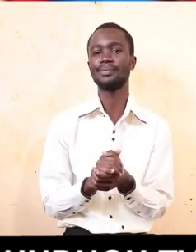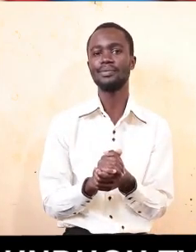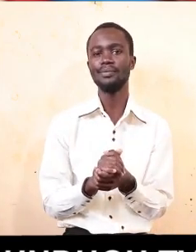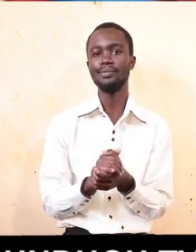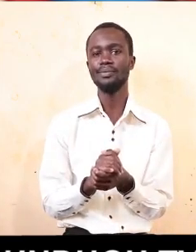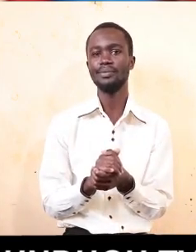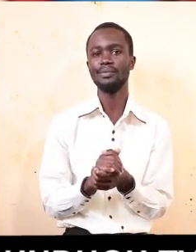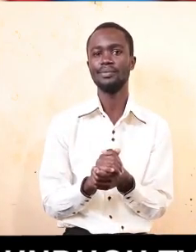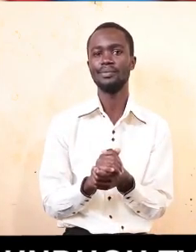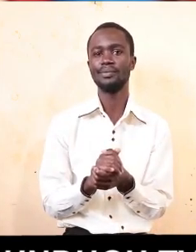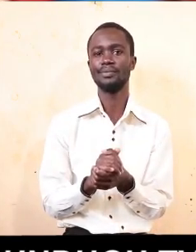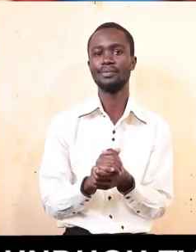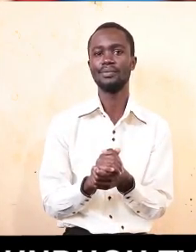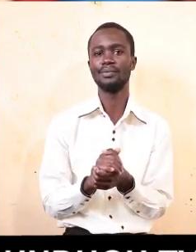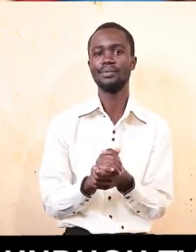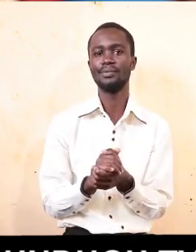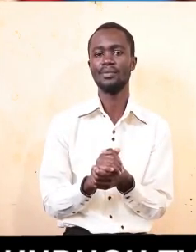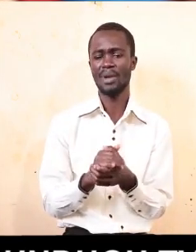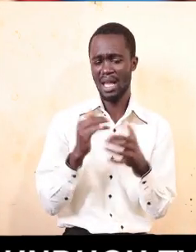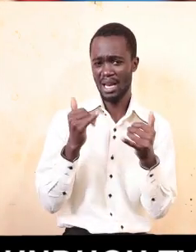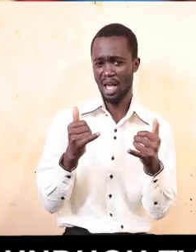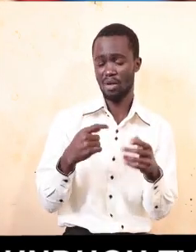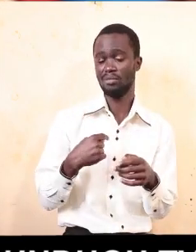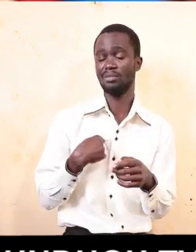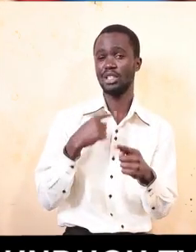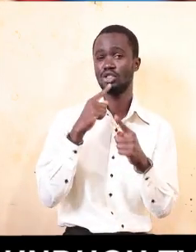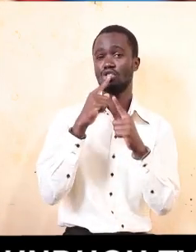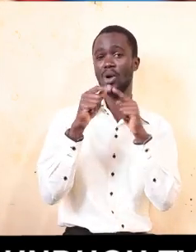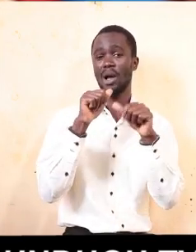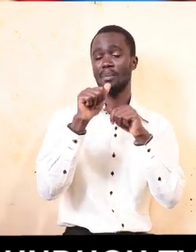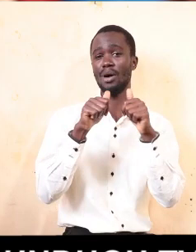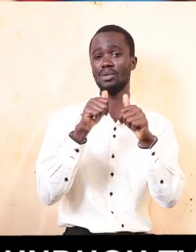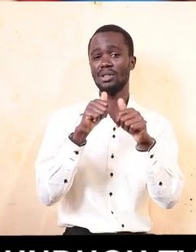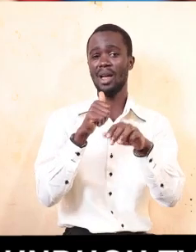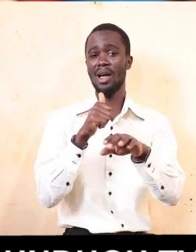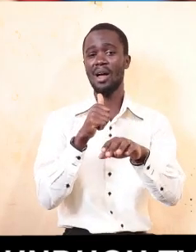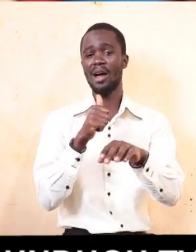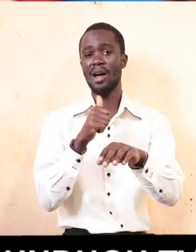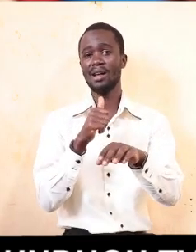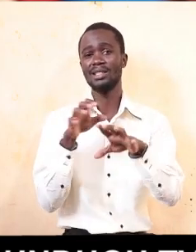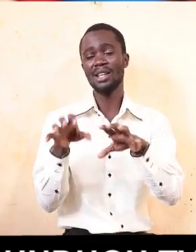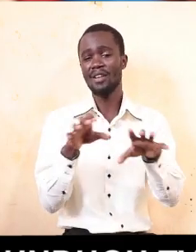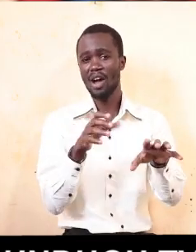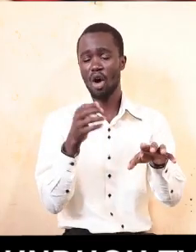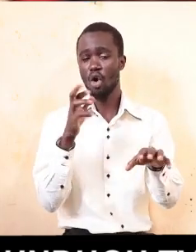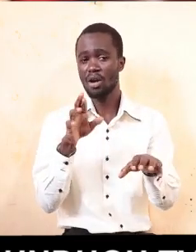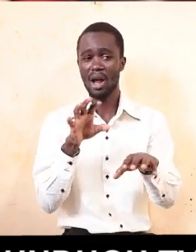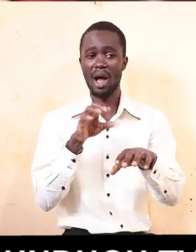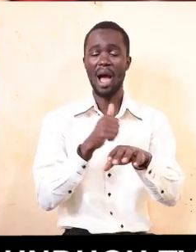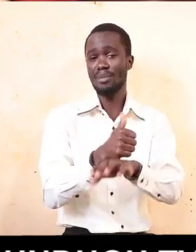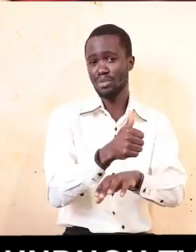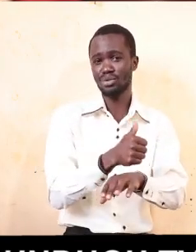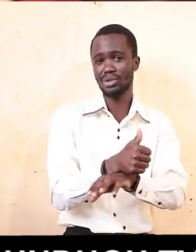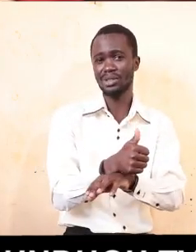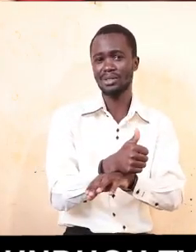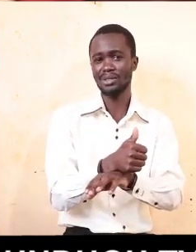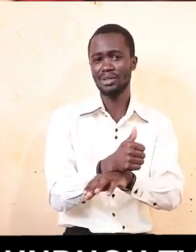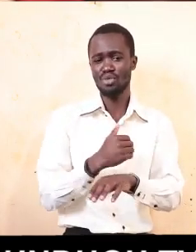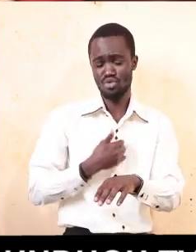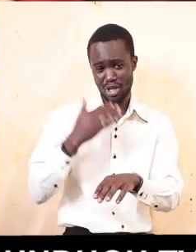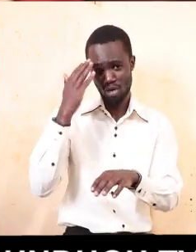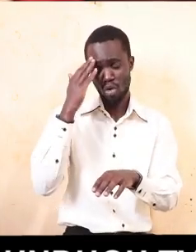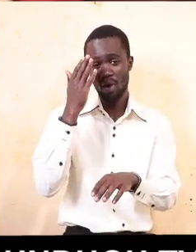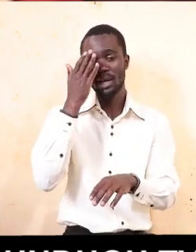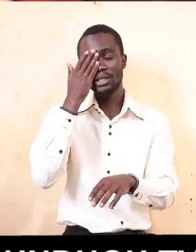Wakati huu ninapo ongea juu ya dhuluma, tunajua ya kwamba wana wa